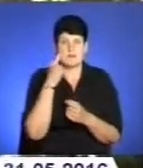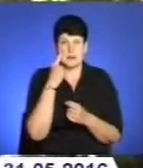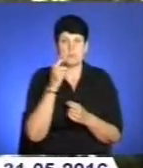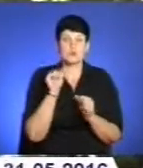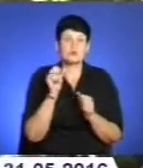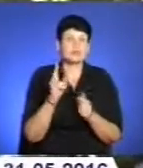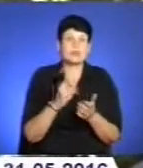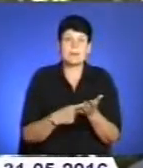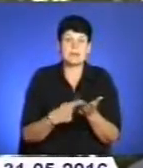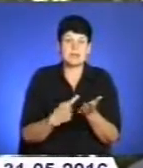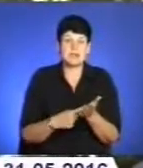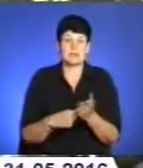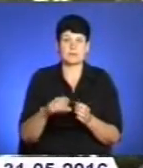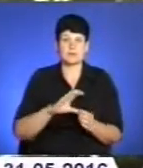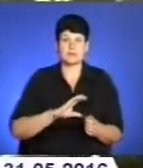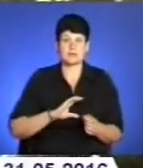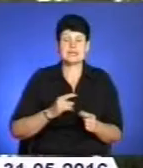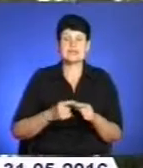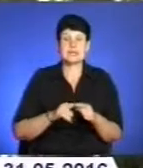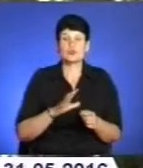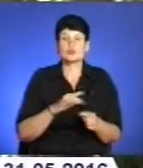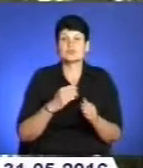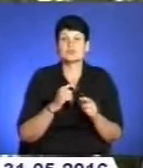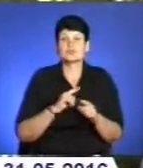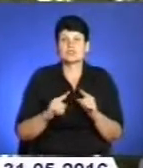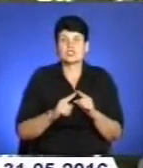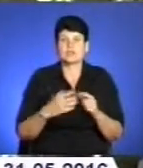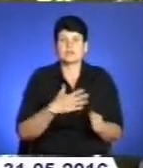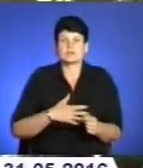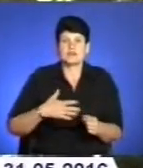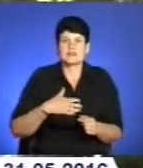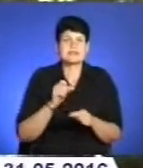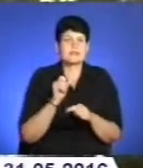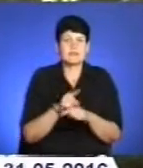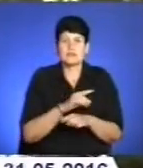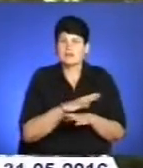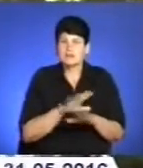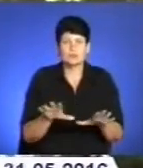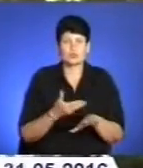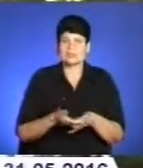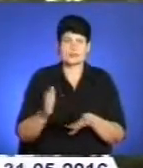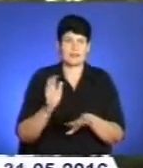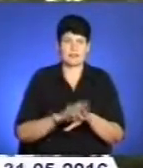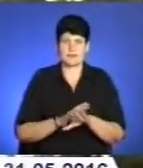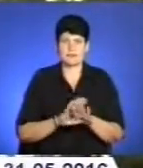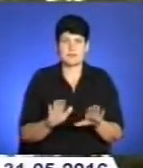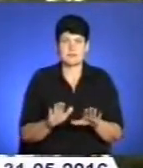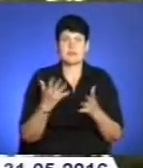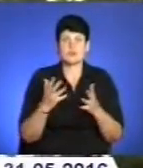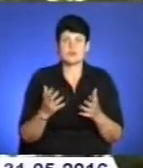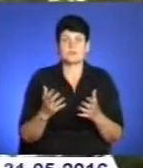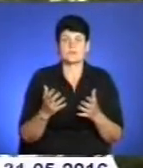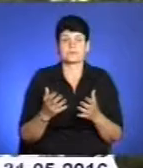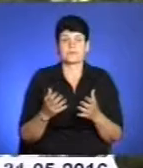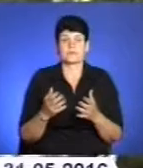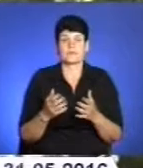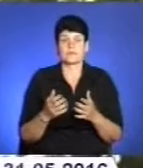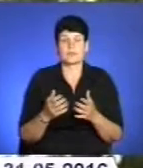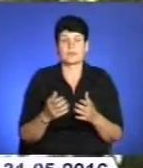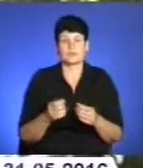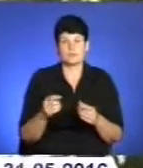вищі бали, ніж отримали в школі. Тому в мене навіть серед знайомих є такі випадки, хто здав вище, навіть на